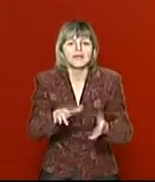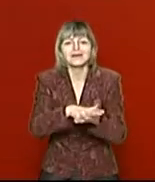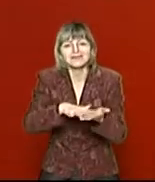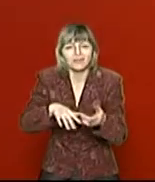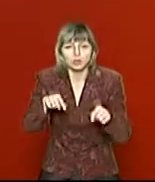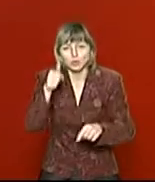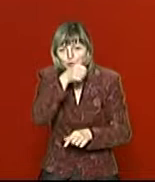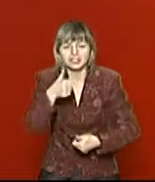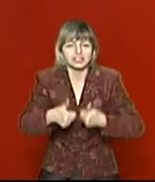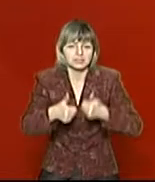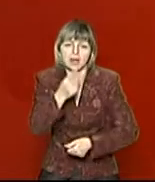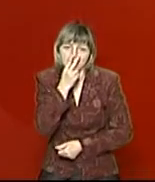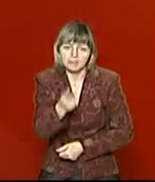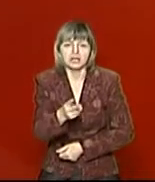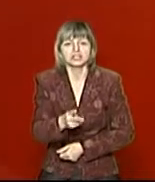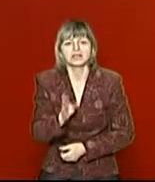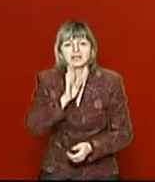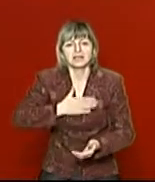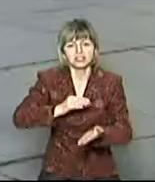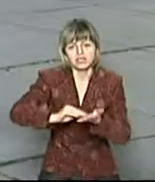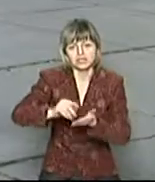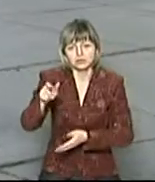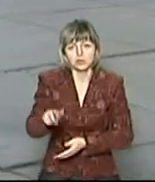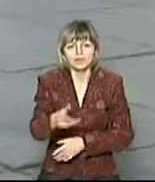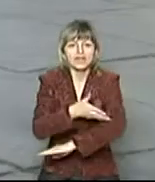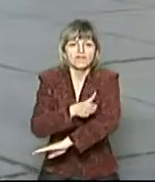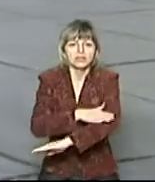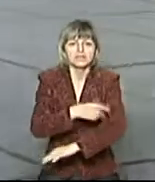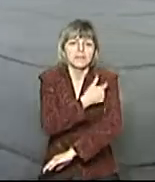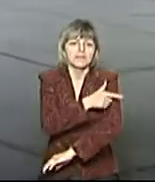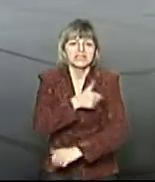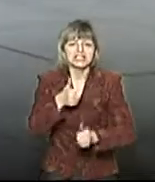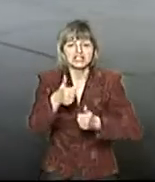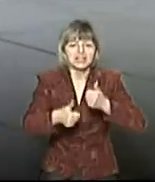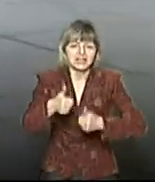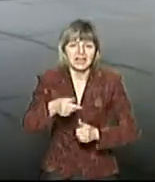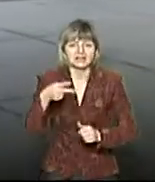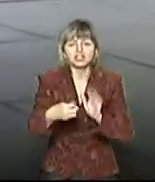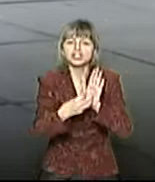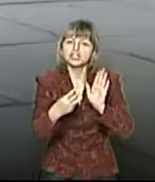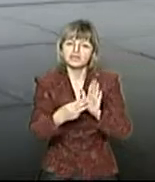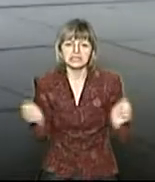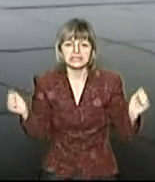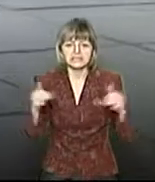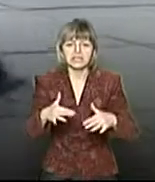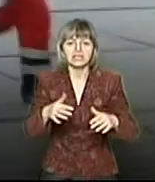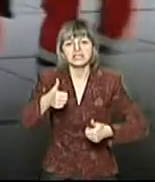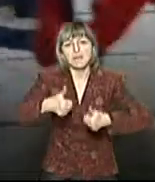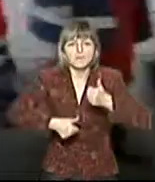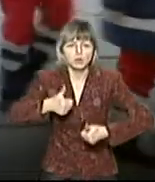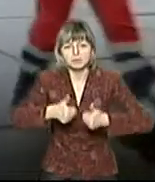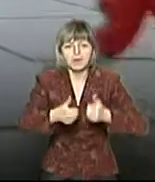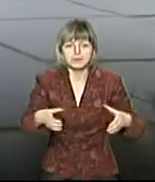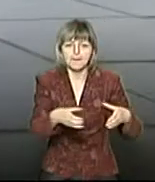тривали цьогорічні змагання, бачила Олена Собець. На Волинській медичній ралі 2018 з'їхалися